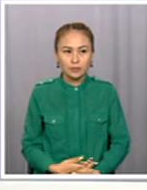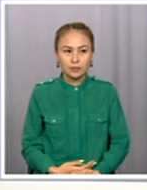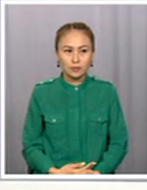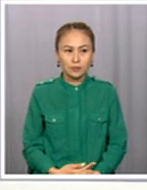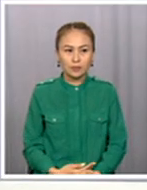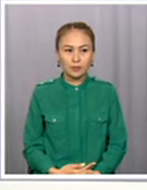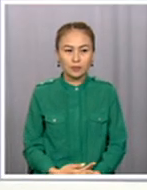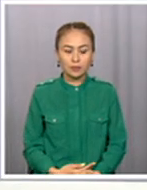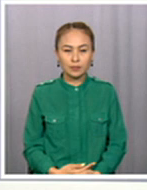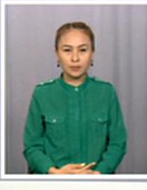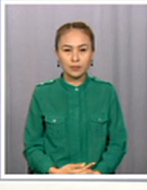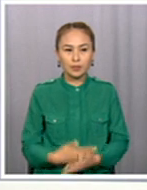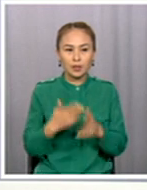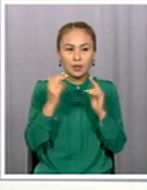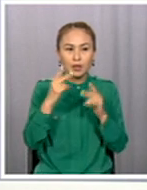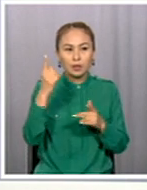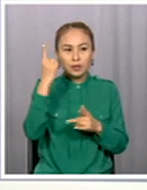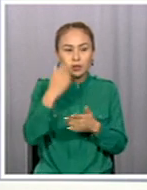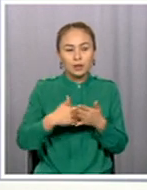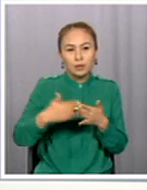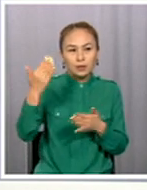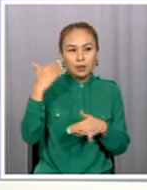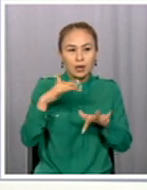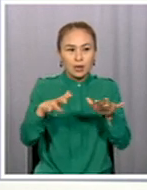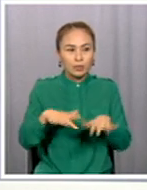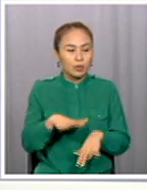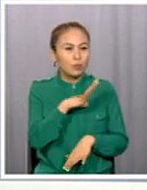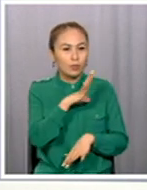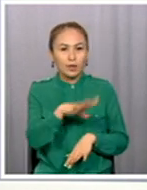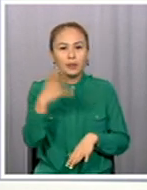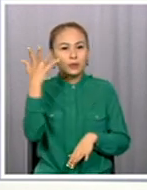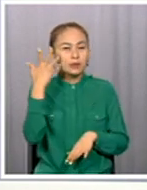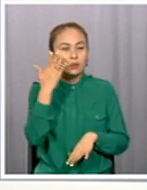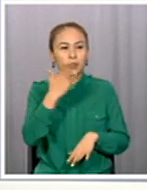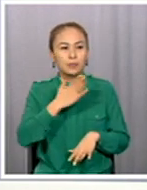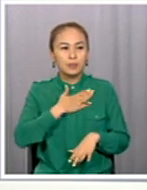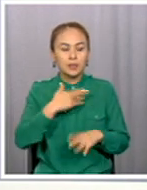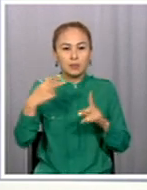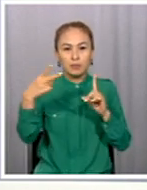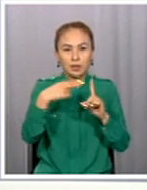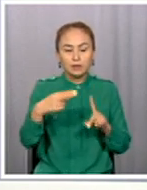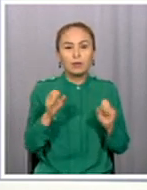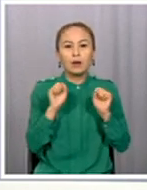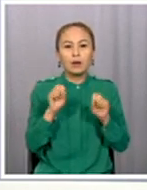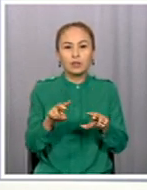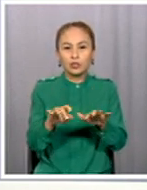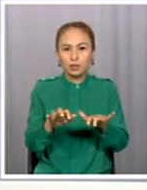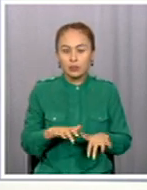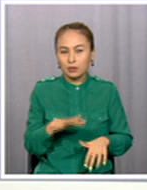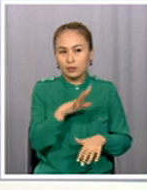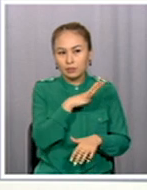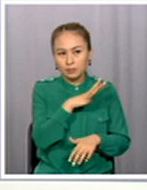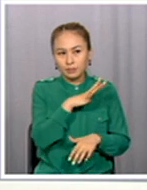Қалай ойлайсың? Бұрын компьютер болмаған кезде біз мәтінді қалай жаздық? Мәтін жазу